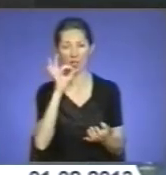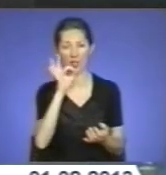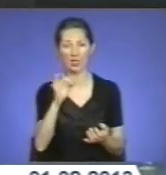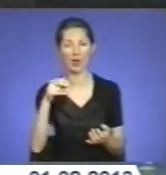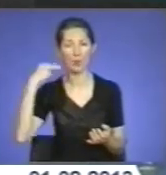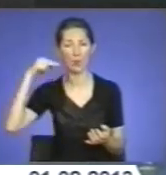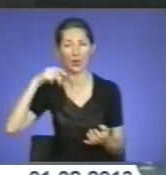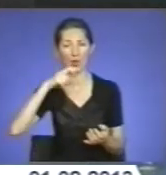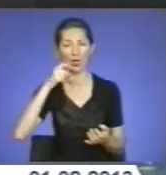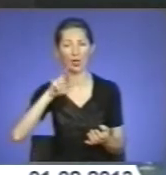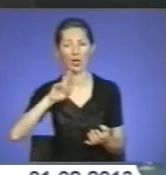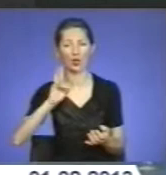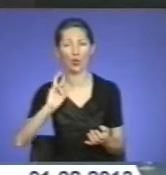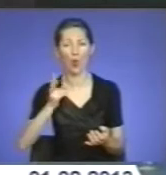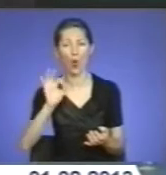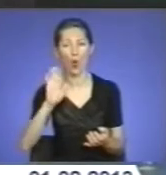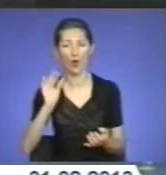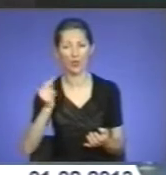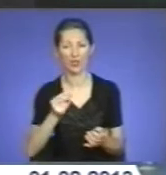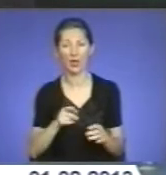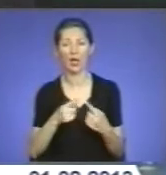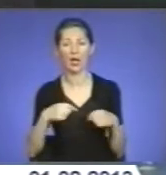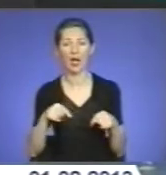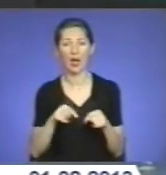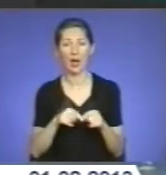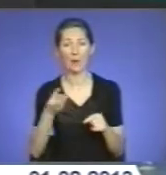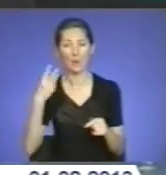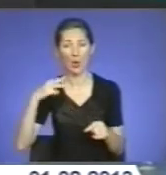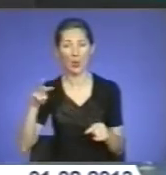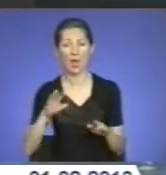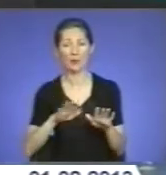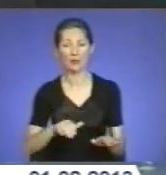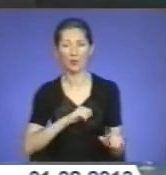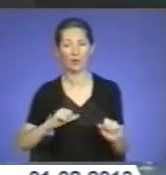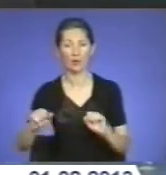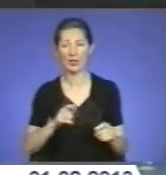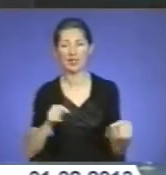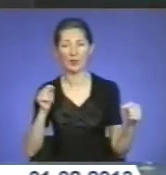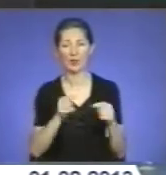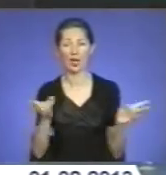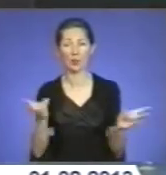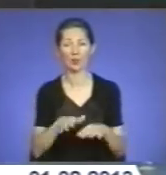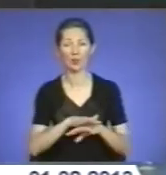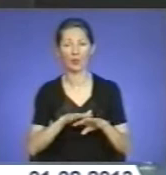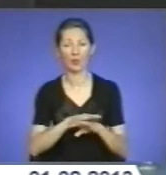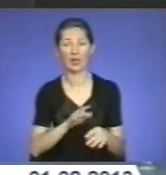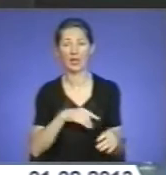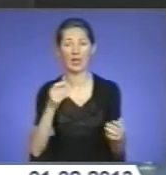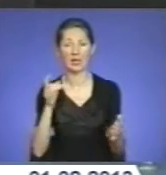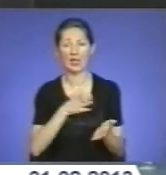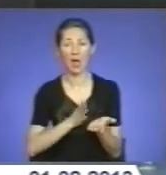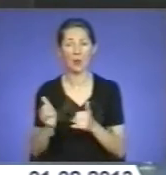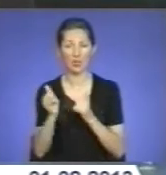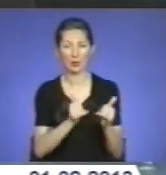Янукович. Адже чинна модель місцевого самоврядування не відповідає потребам громад і не забезпечує належний розвиток інститутів локальної